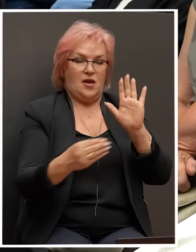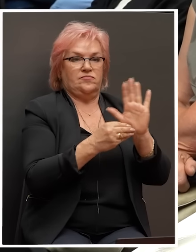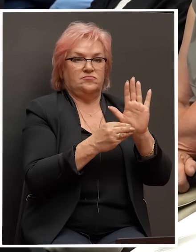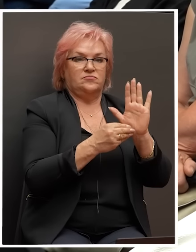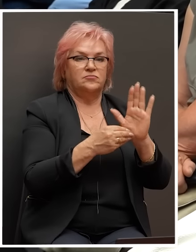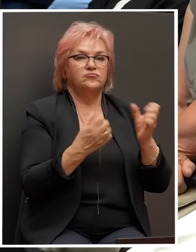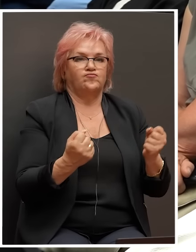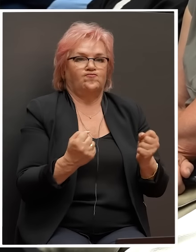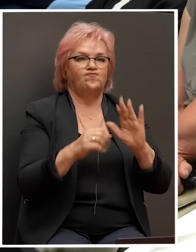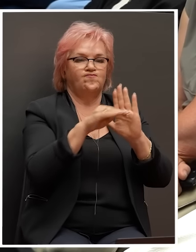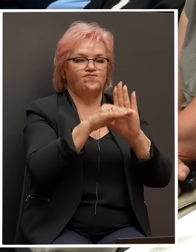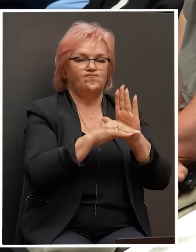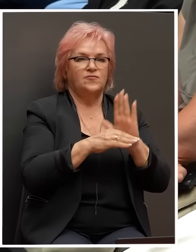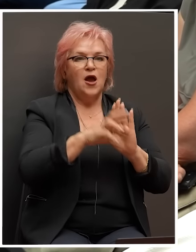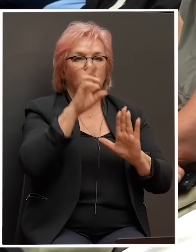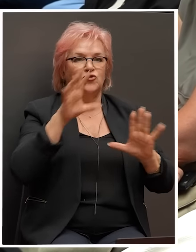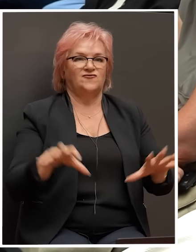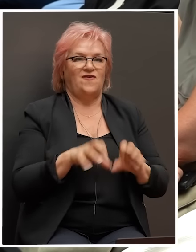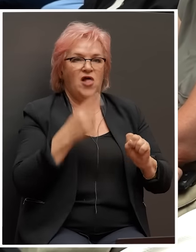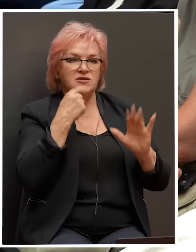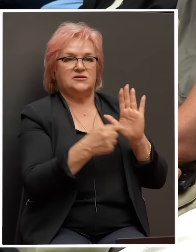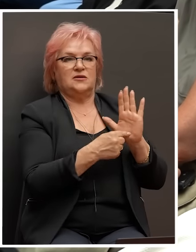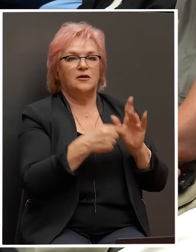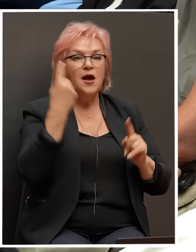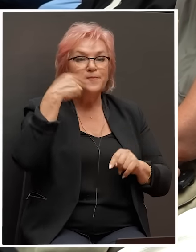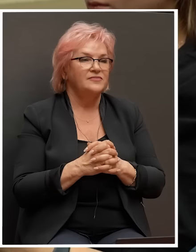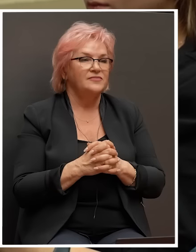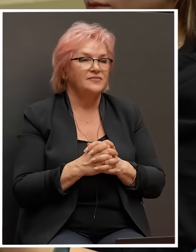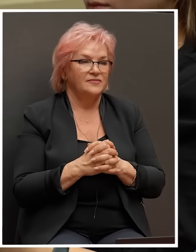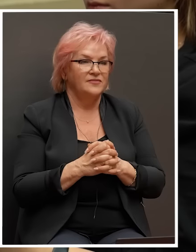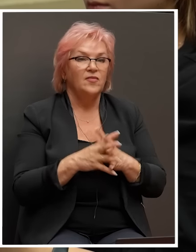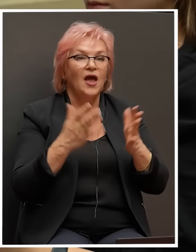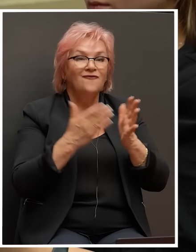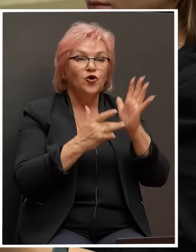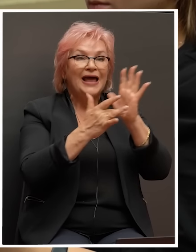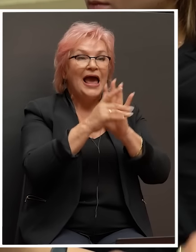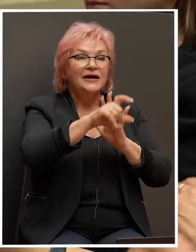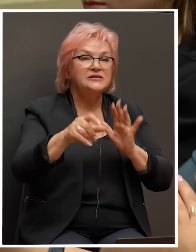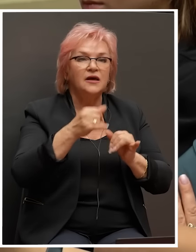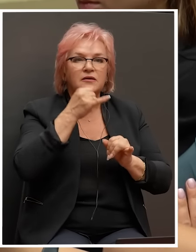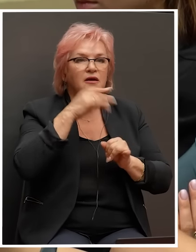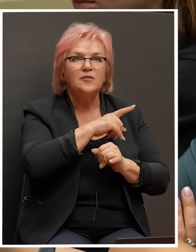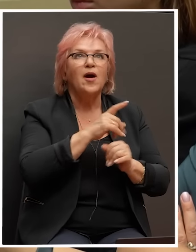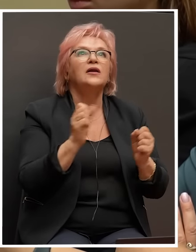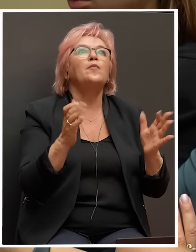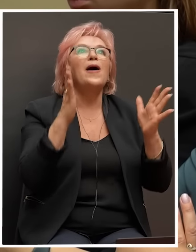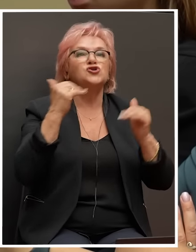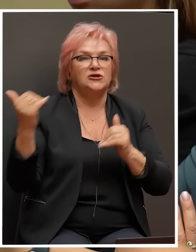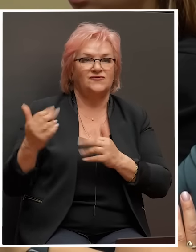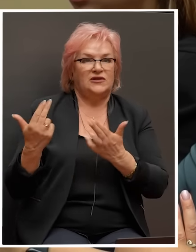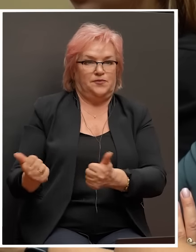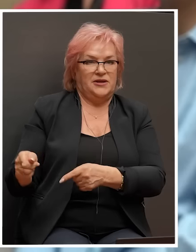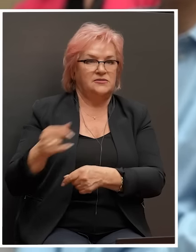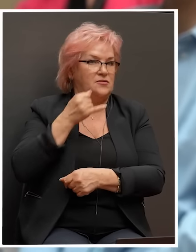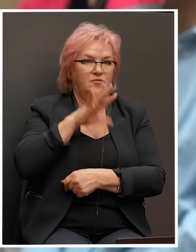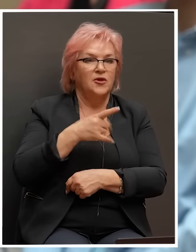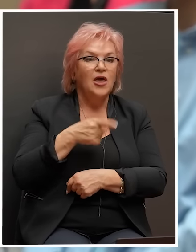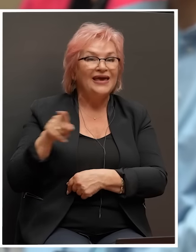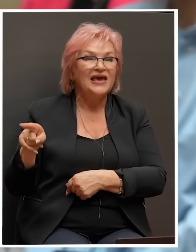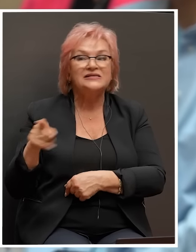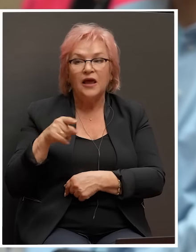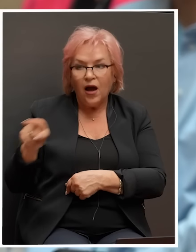ну, устойчивость системы государственной власти. Придумали в Риме. Так вот, христиане не могли признать божественность Цезаря. Потому что если